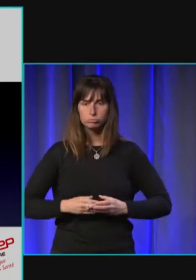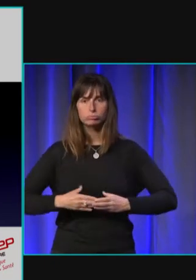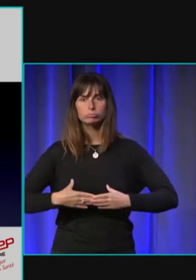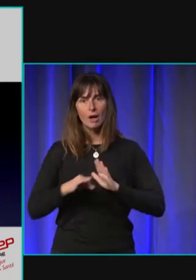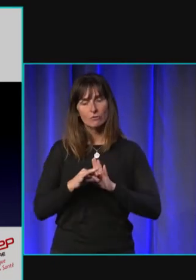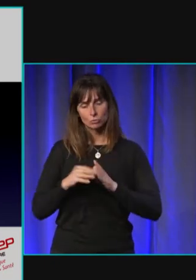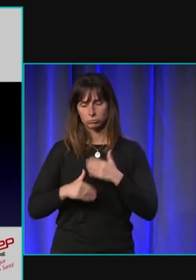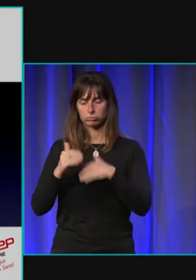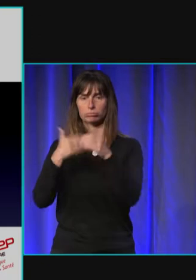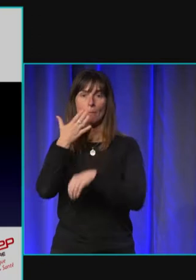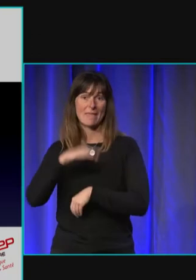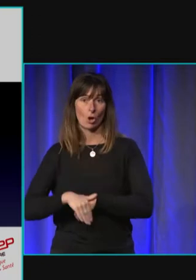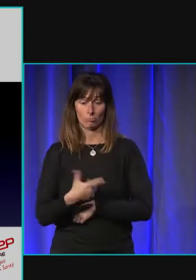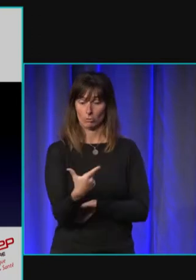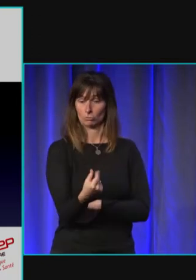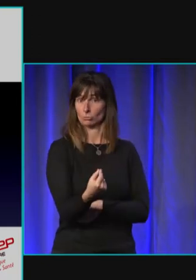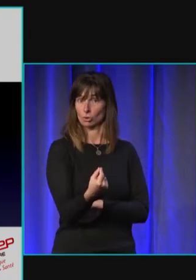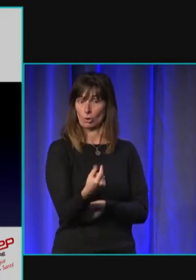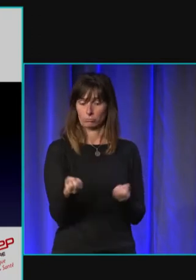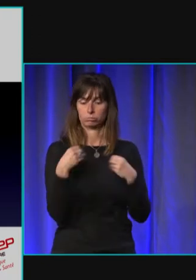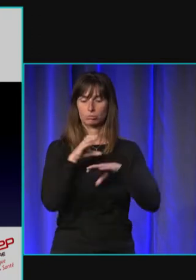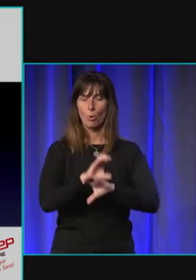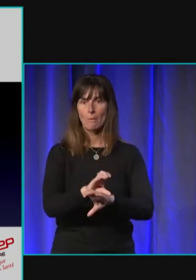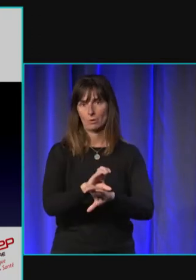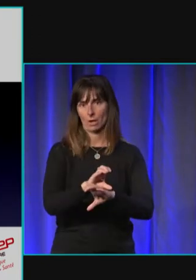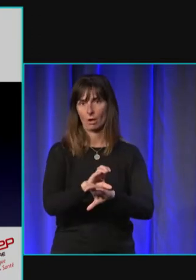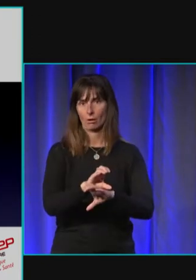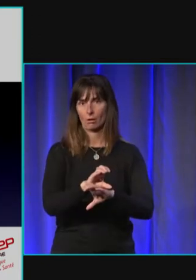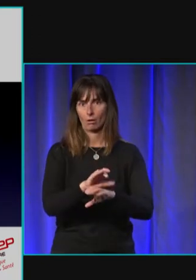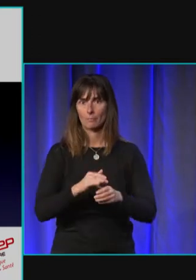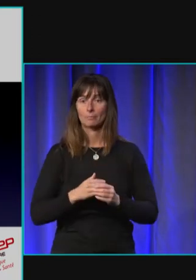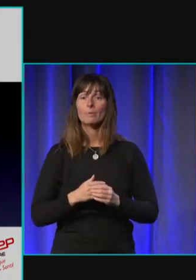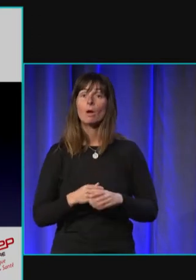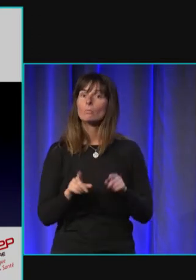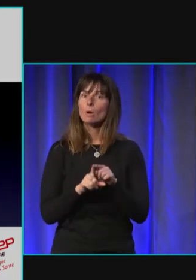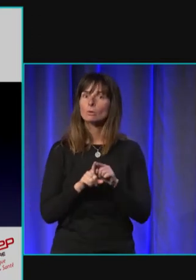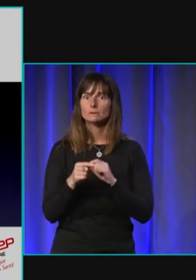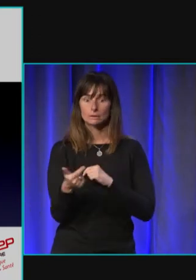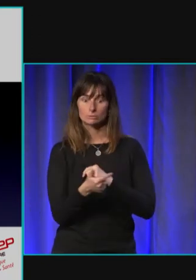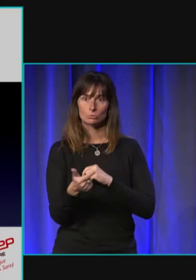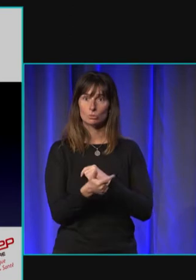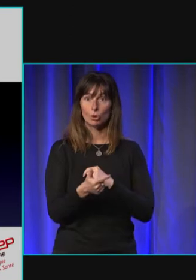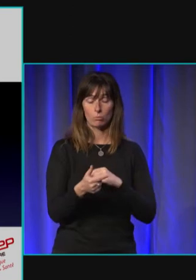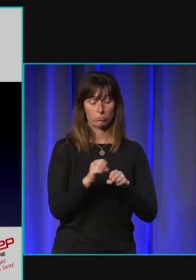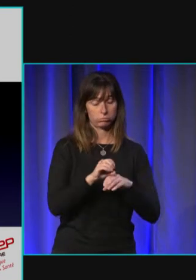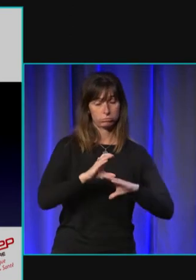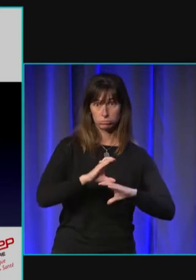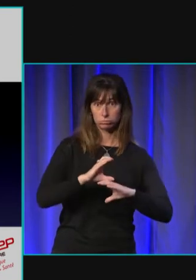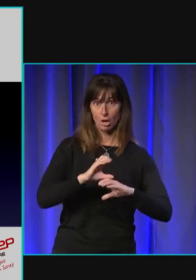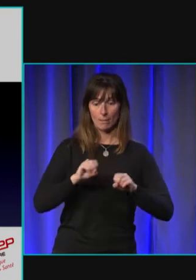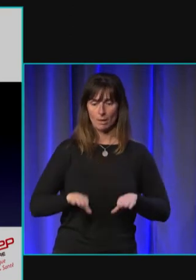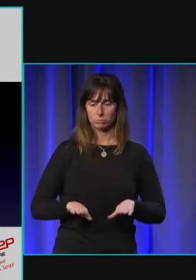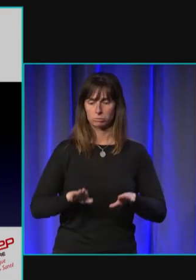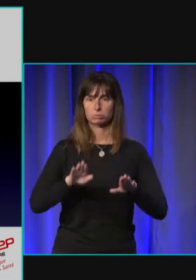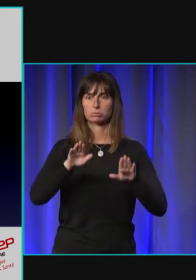phénomènes qui sont complémentaires, hein, la croissance et la maturation, mais ces deux phénomènes qui peuvent survenir de manière synchrone ou asynchrone au